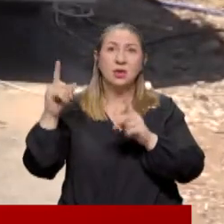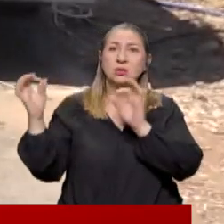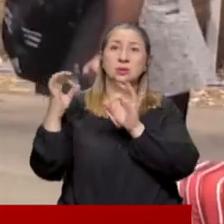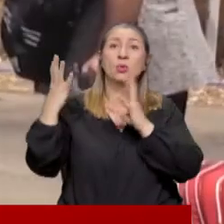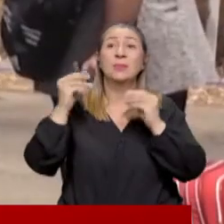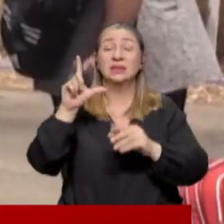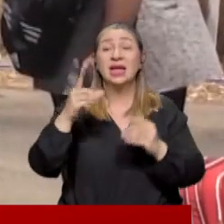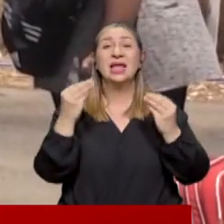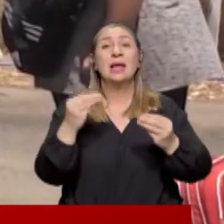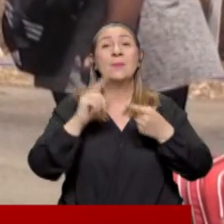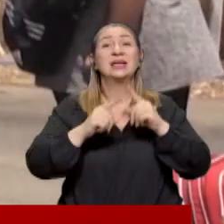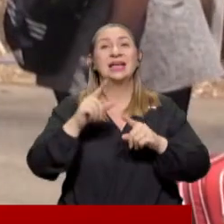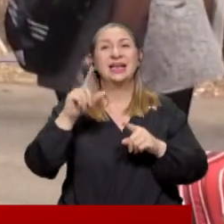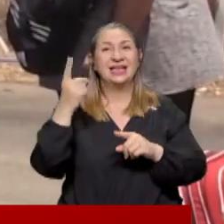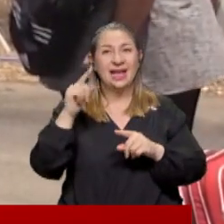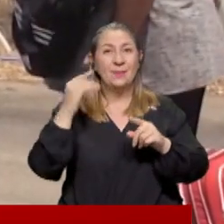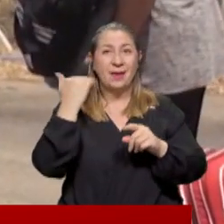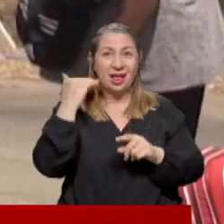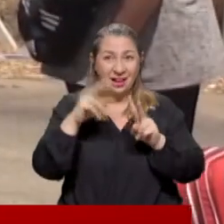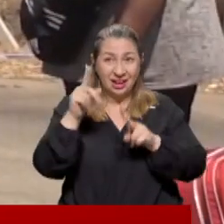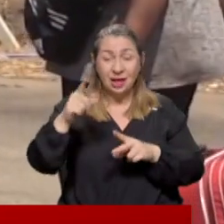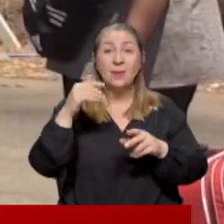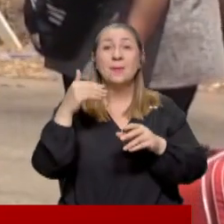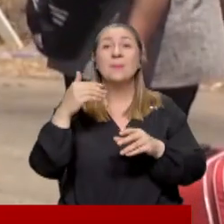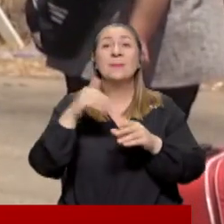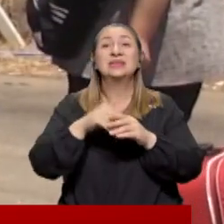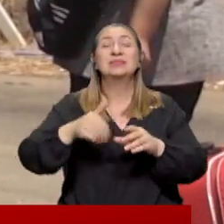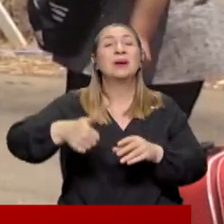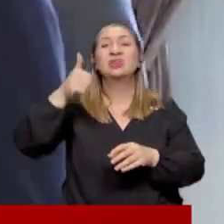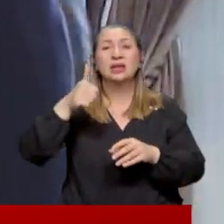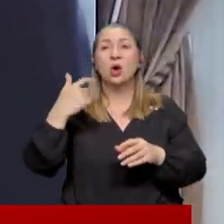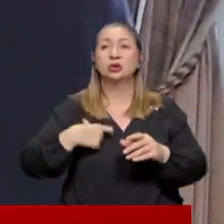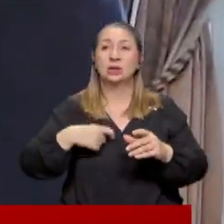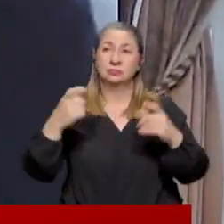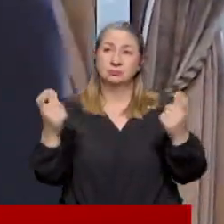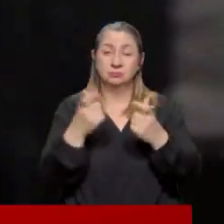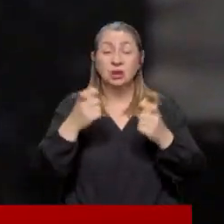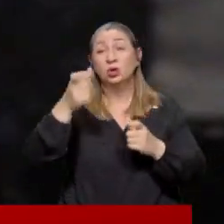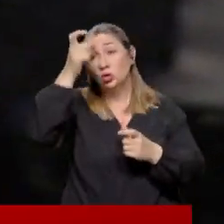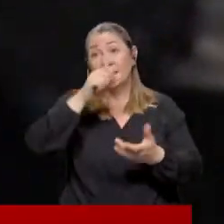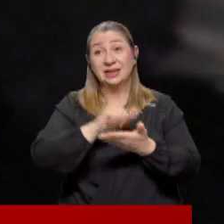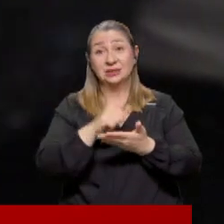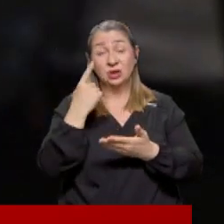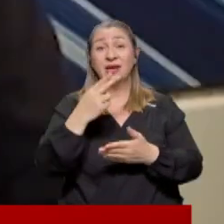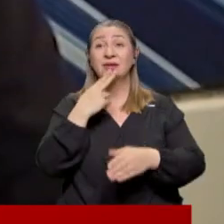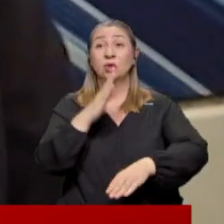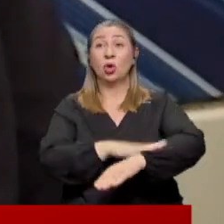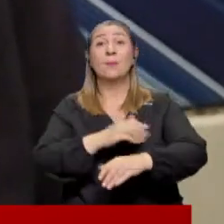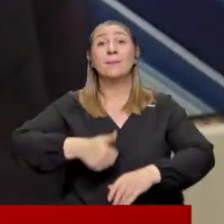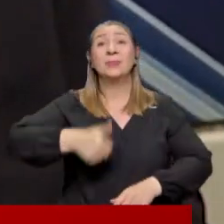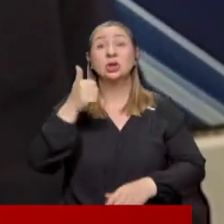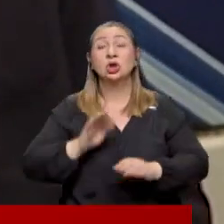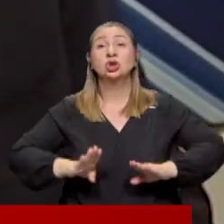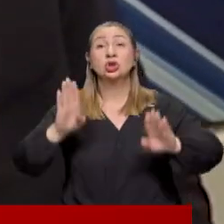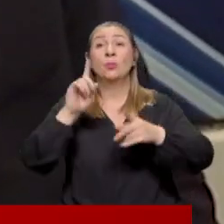İYİ Parti lideri Meral Akşener meclis başkanına özel oturum çağrısı yaptı. Türkiye Gazetesi'nin haberine göre Kadın Kolları Başkanlığı'na